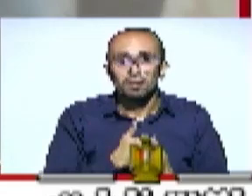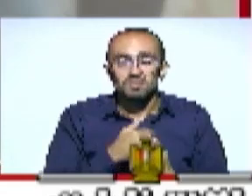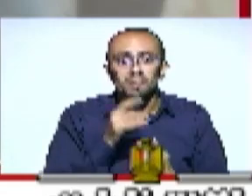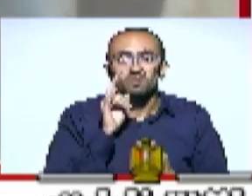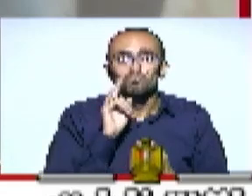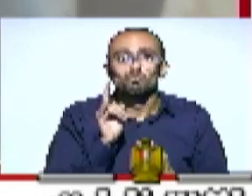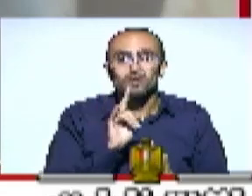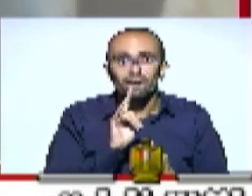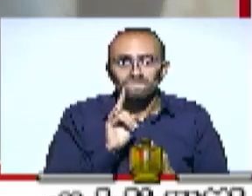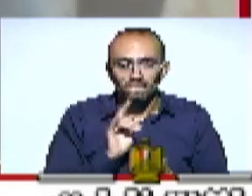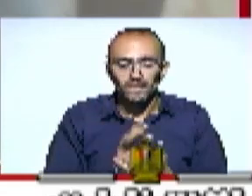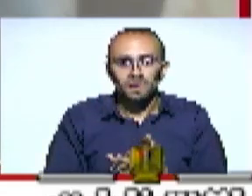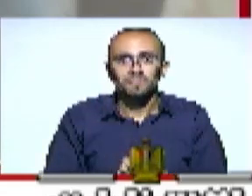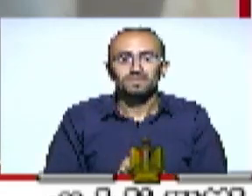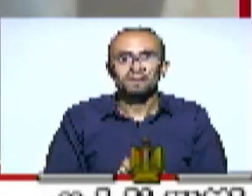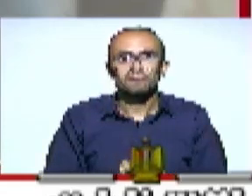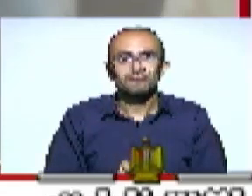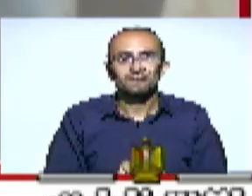اللجنة اللي فيها